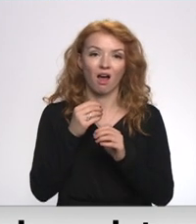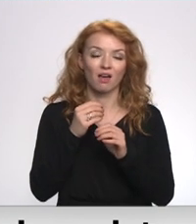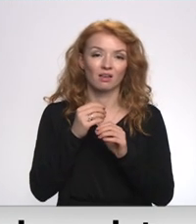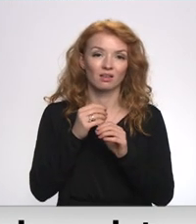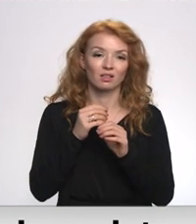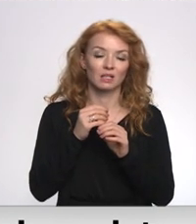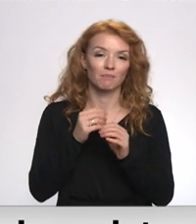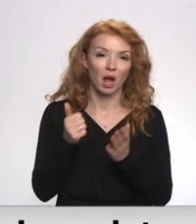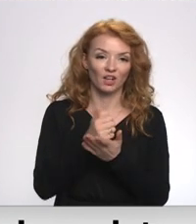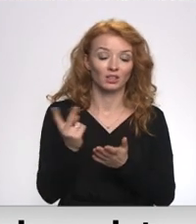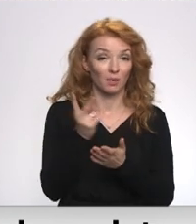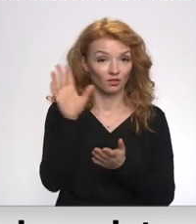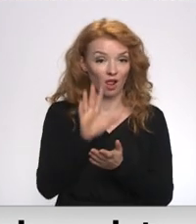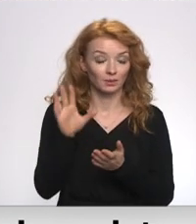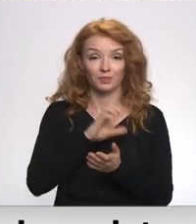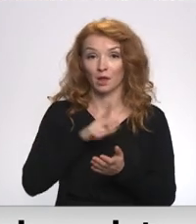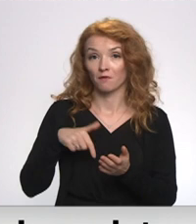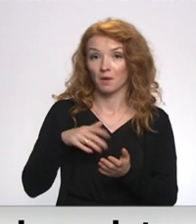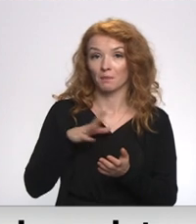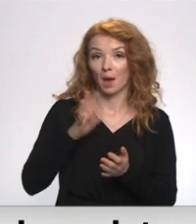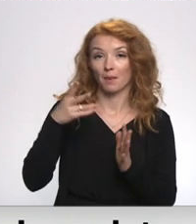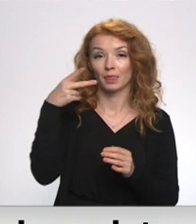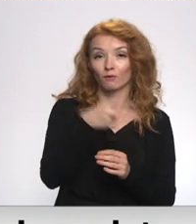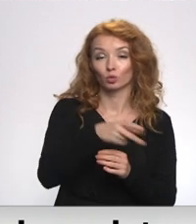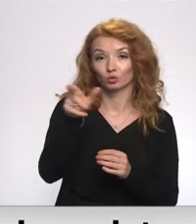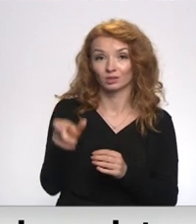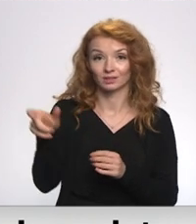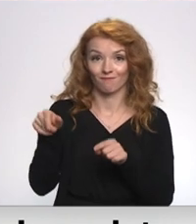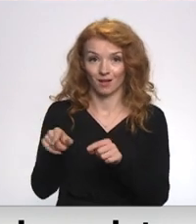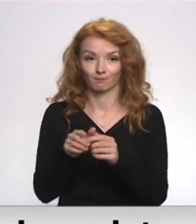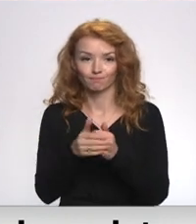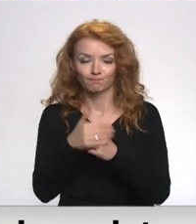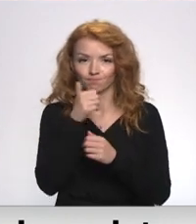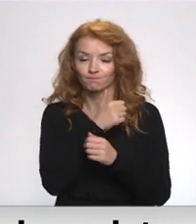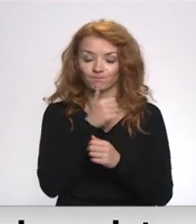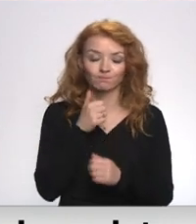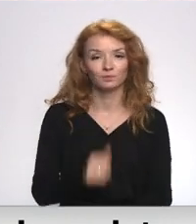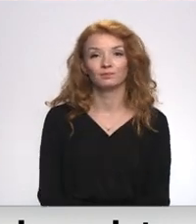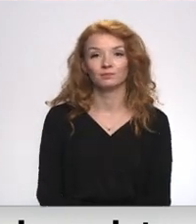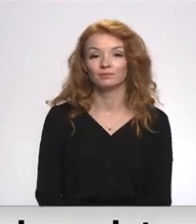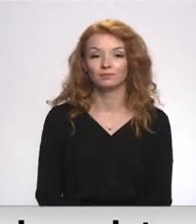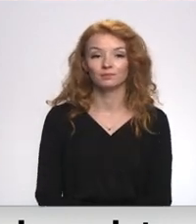abās valstīs. Latvijā bija vairāk nekā 2000 Nacionālo partizānu. Ieva Benefelda, Lans Peršavits, Skrundas televīzija.